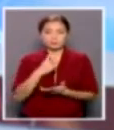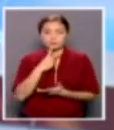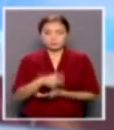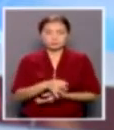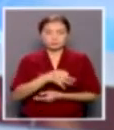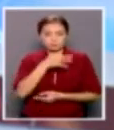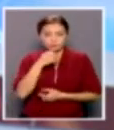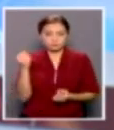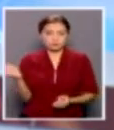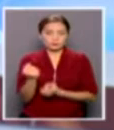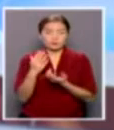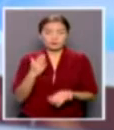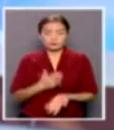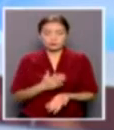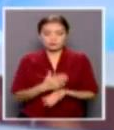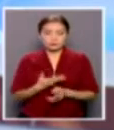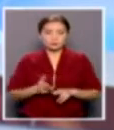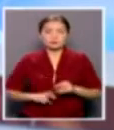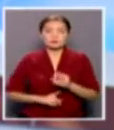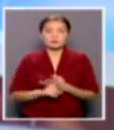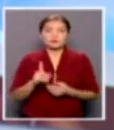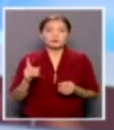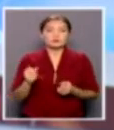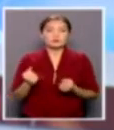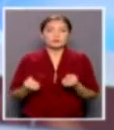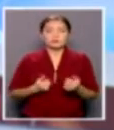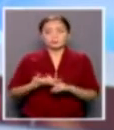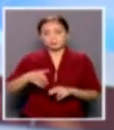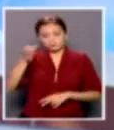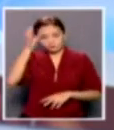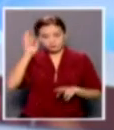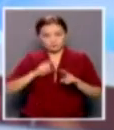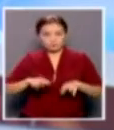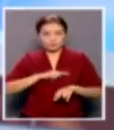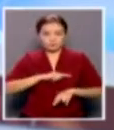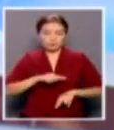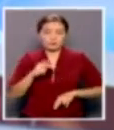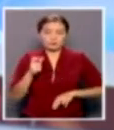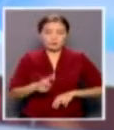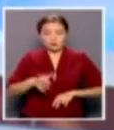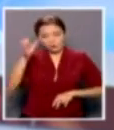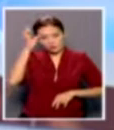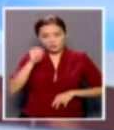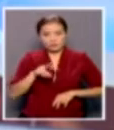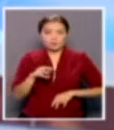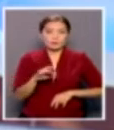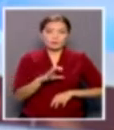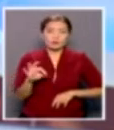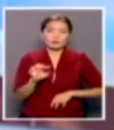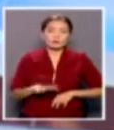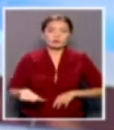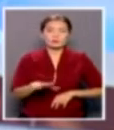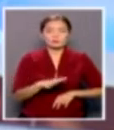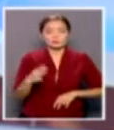köñilinen şıgıp koldauğa ie boldı. İgi bastamağa jol salgan sırşıl aqındı nasihattap jürgen kalamger Almas Ahmetbek Atrau